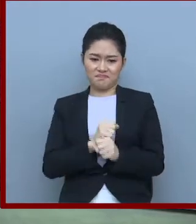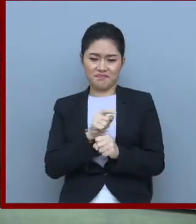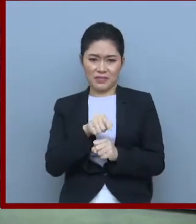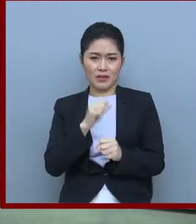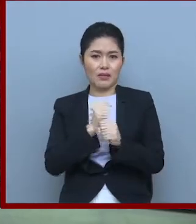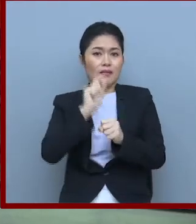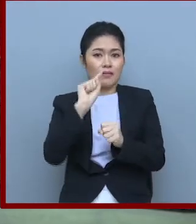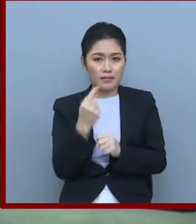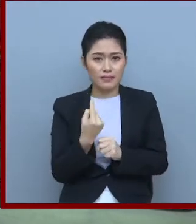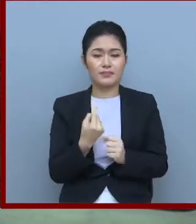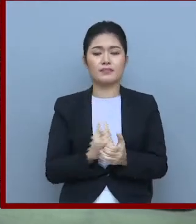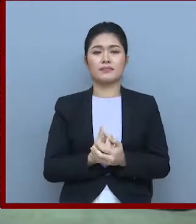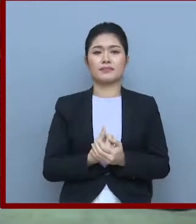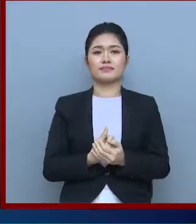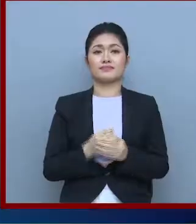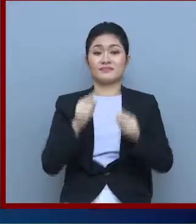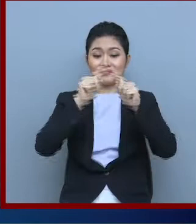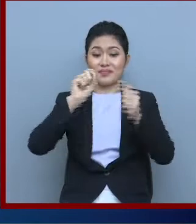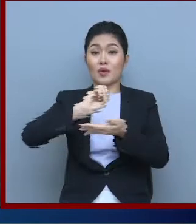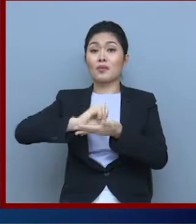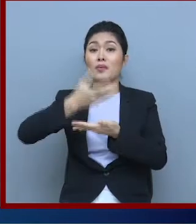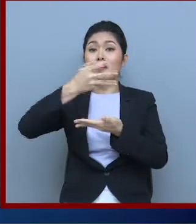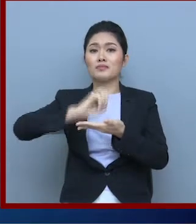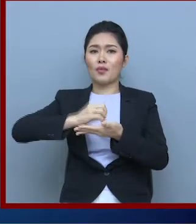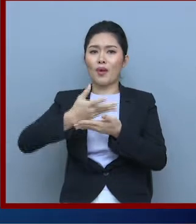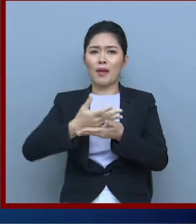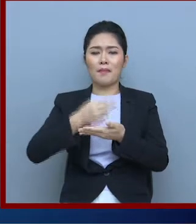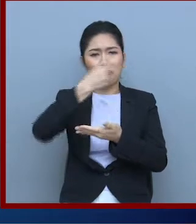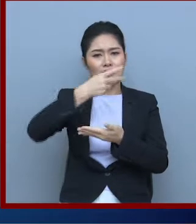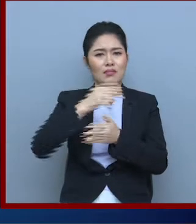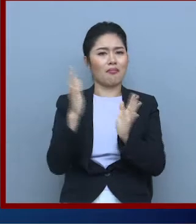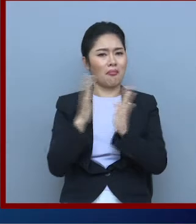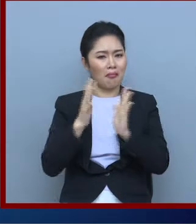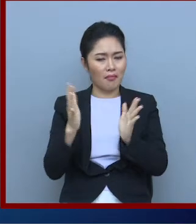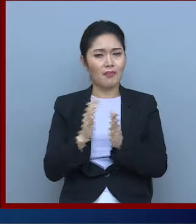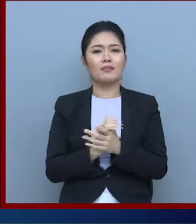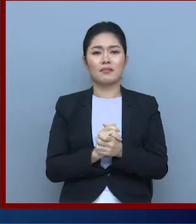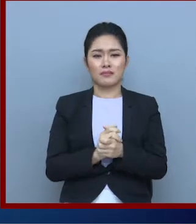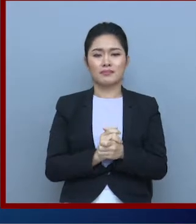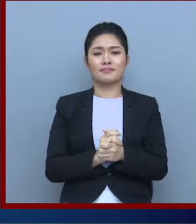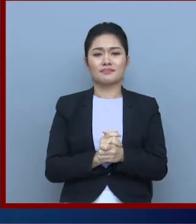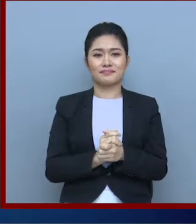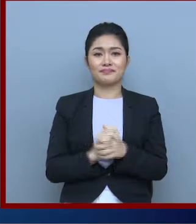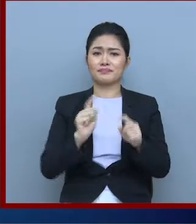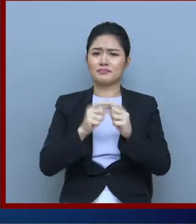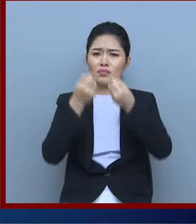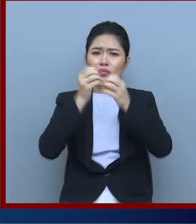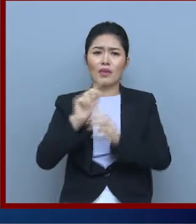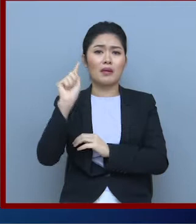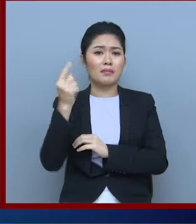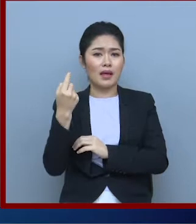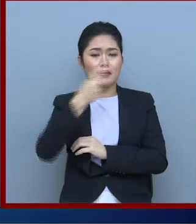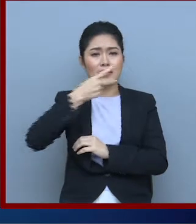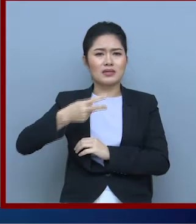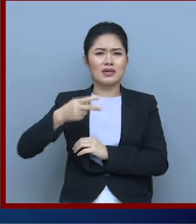ครับตัวโปรแกรมนะครับเขียนได้หลายภาษาเลยตัวนี้นะครับที่เขาออกมาใหม่เนี่ย